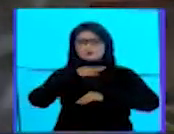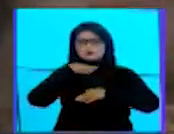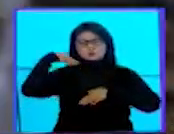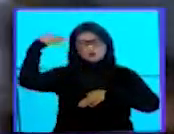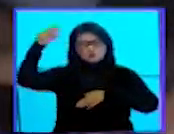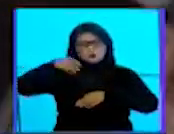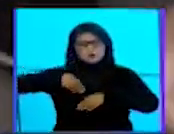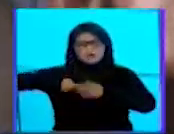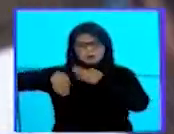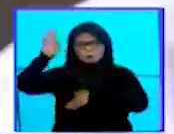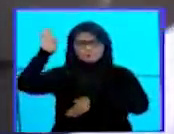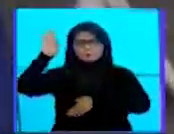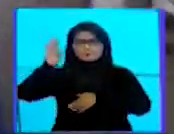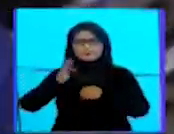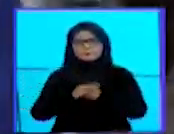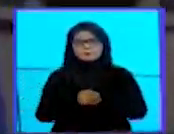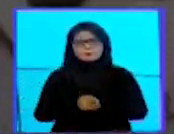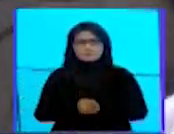seumur hidup